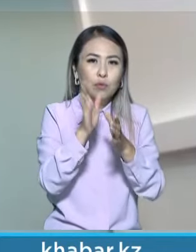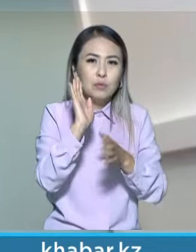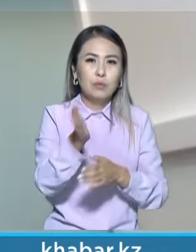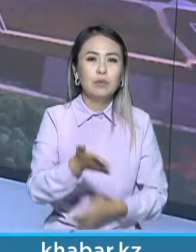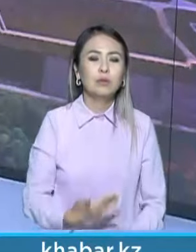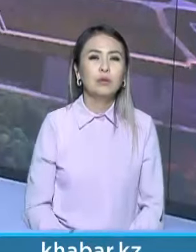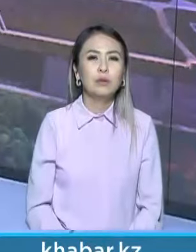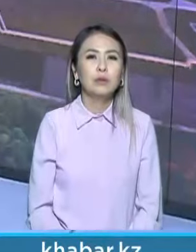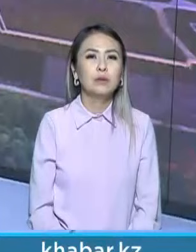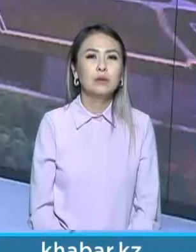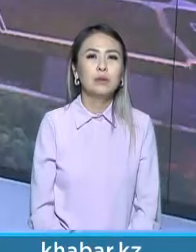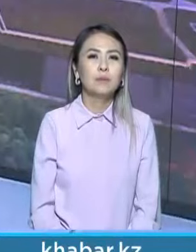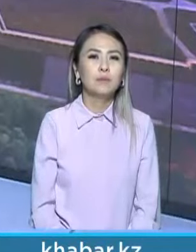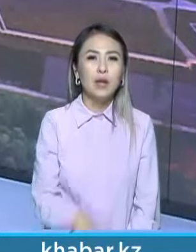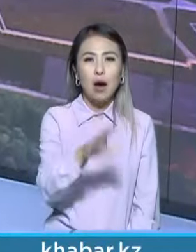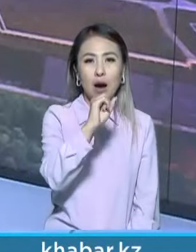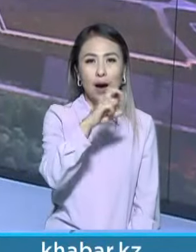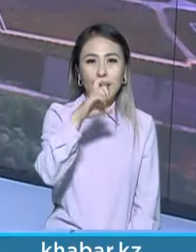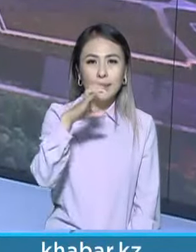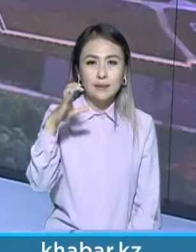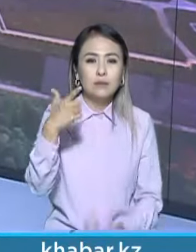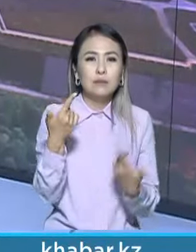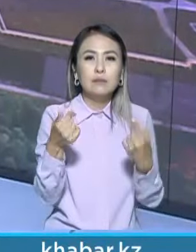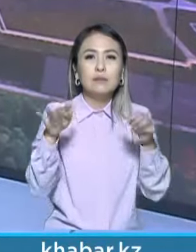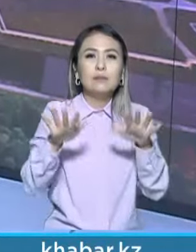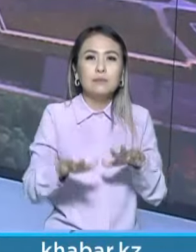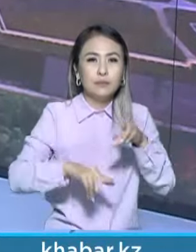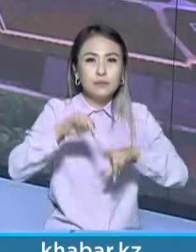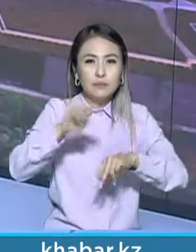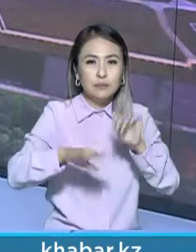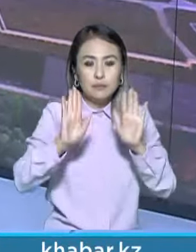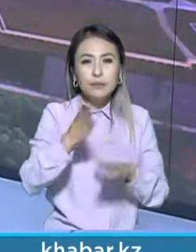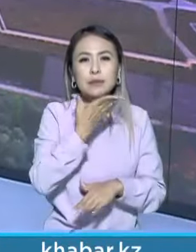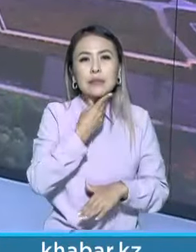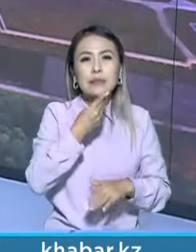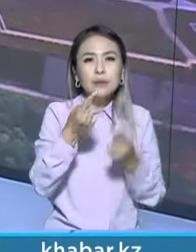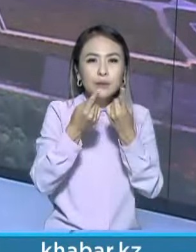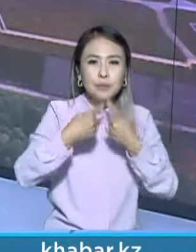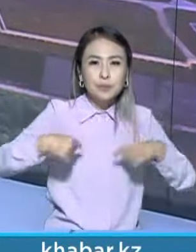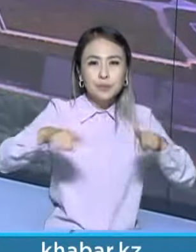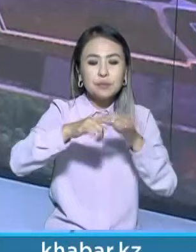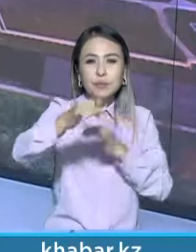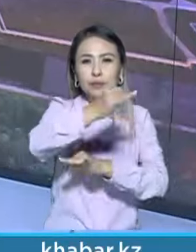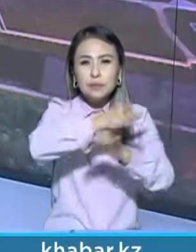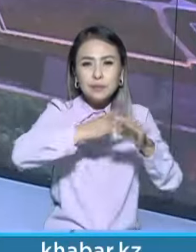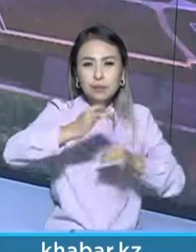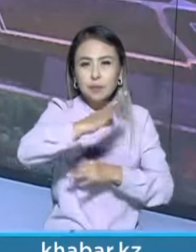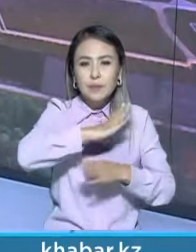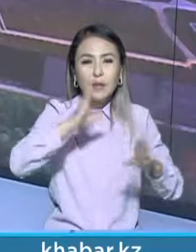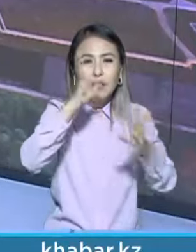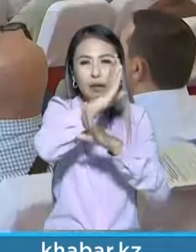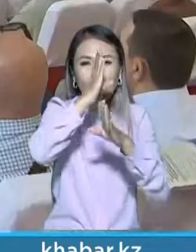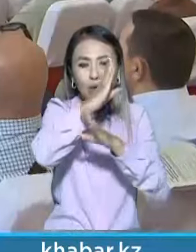ойлаймын. АЭС қайда салынады? Бұл мәселе Семейде ұйымдастырылған қоғамдық талқылауда көтерілді. Оған